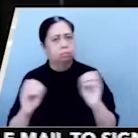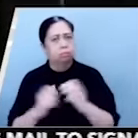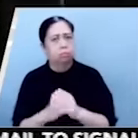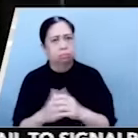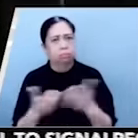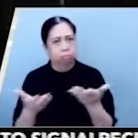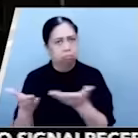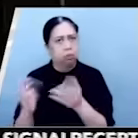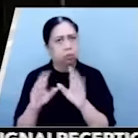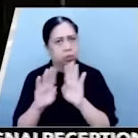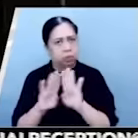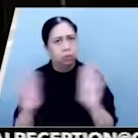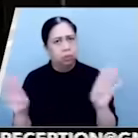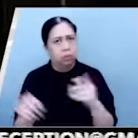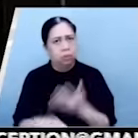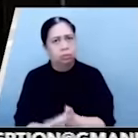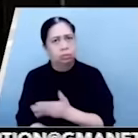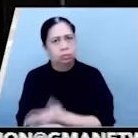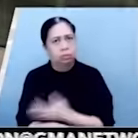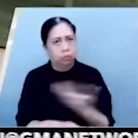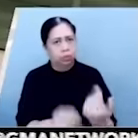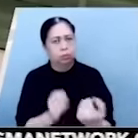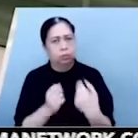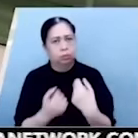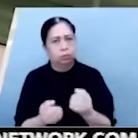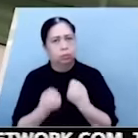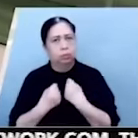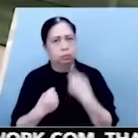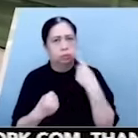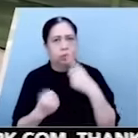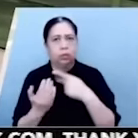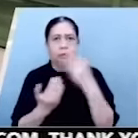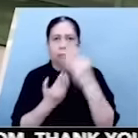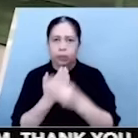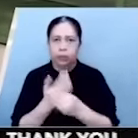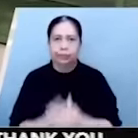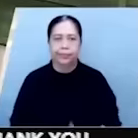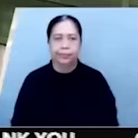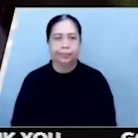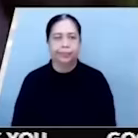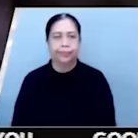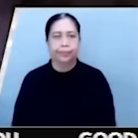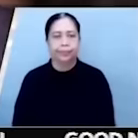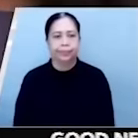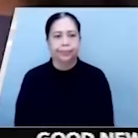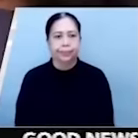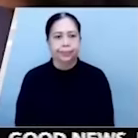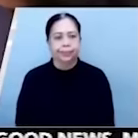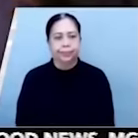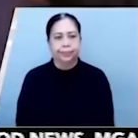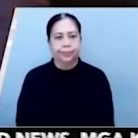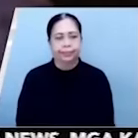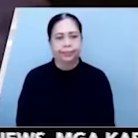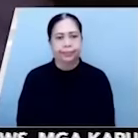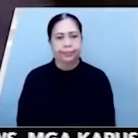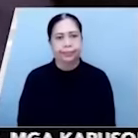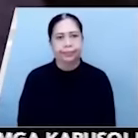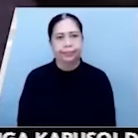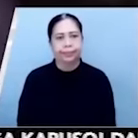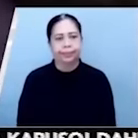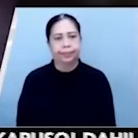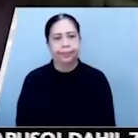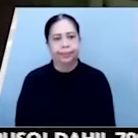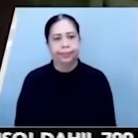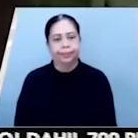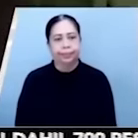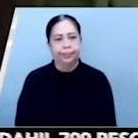mga improvement sa nasabing programa. Para sa GMA Integrated News, Marisol Abdraman,